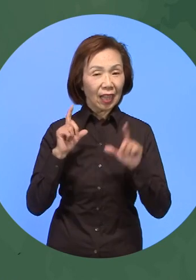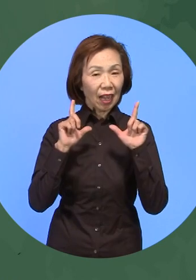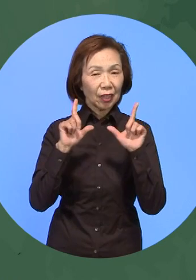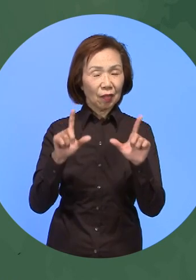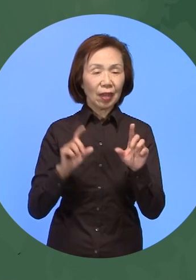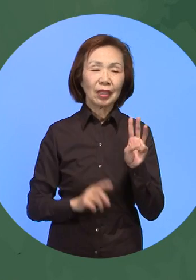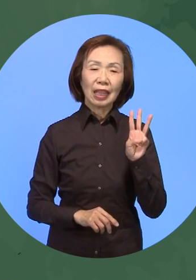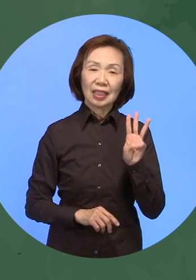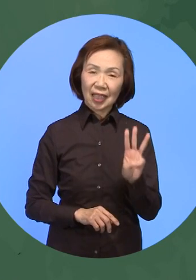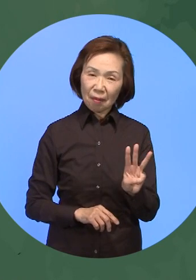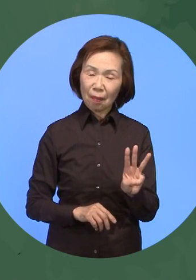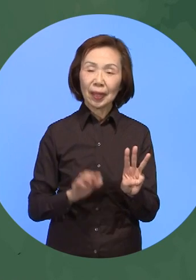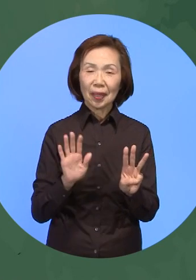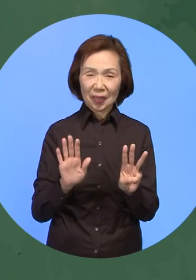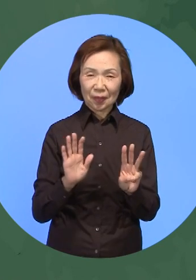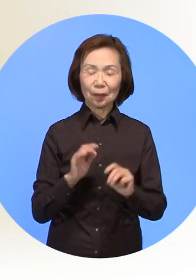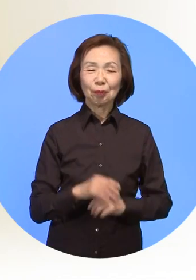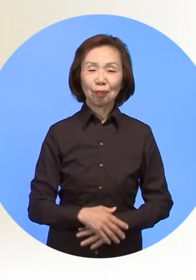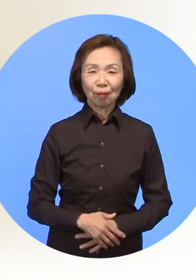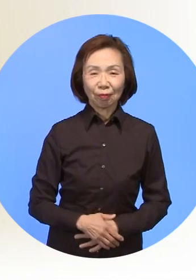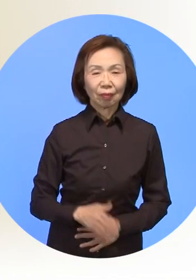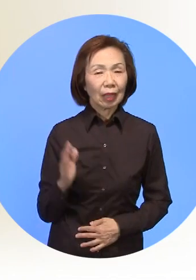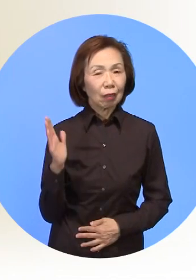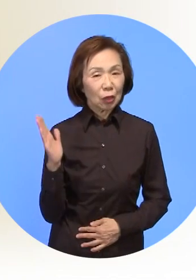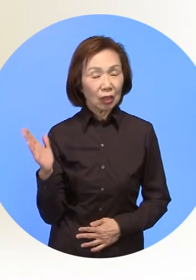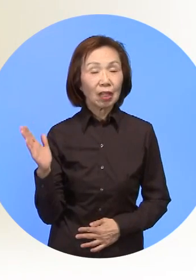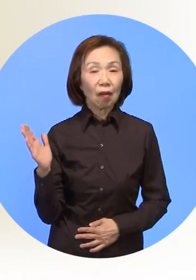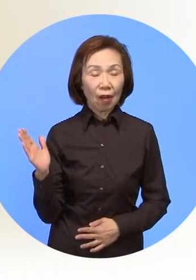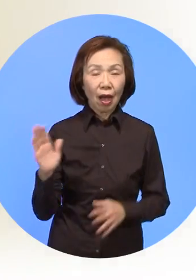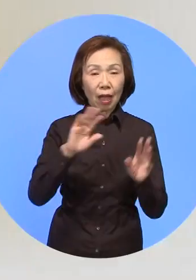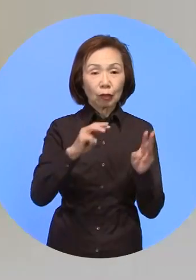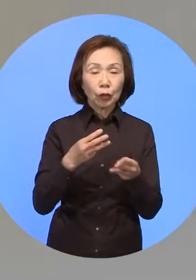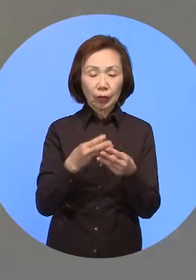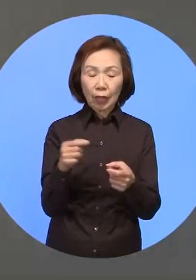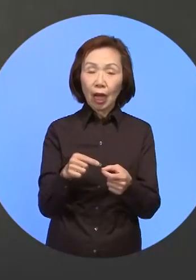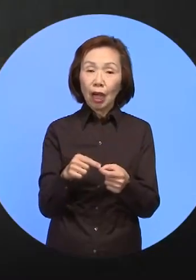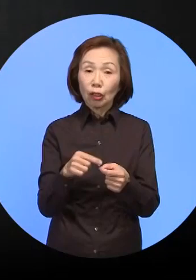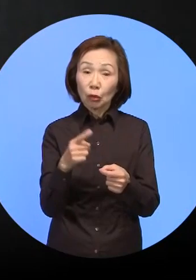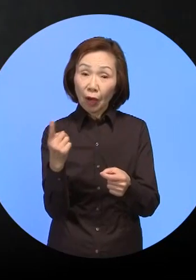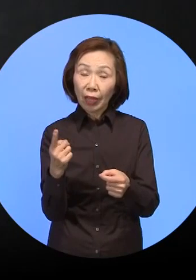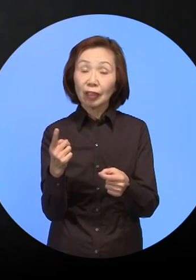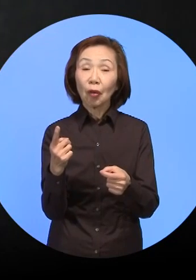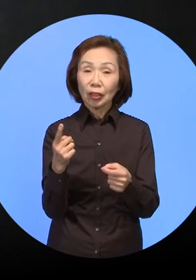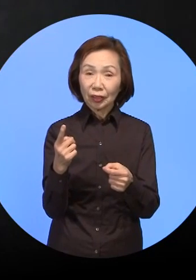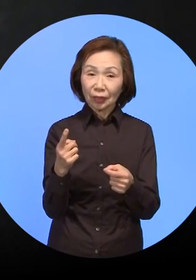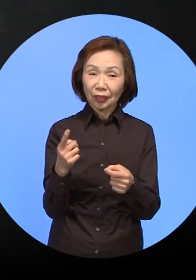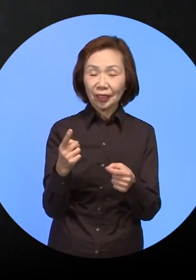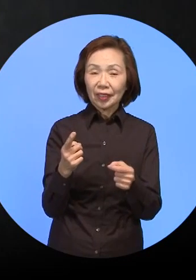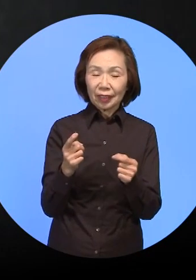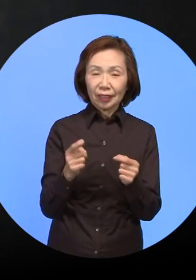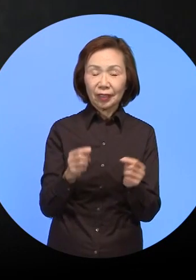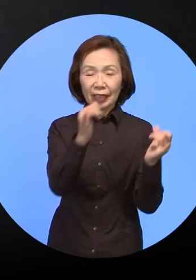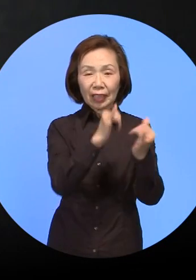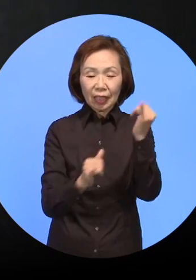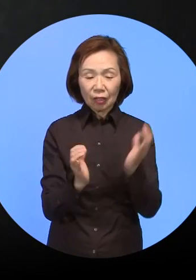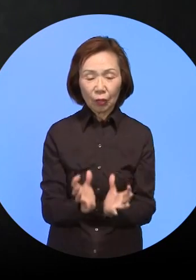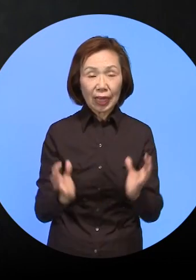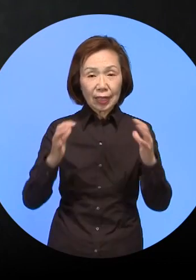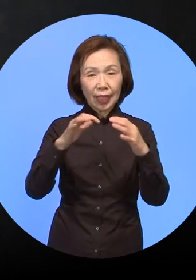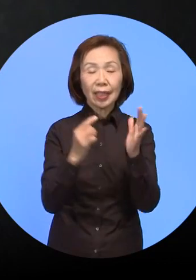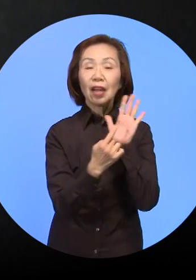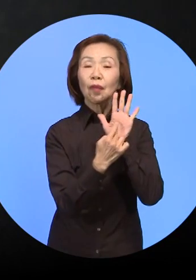正解は3番のクワイ。スイタンはスイタクワイというスイタ市の伝統野菜がモチーフなんです